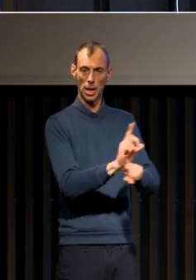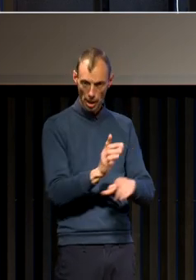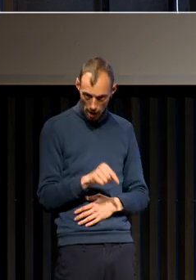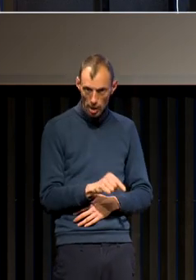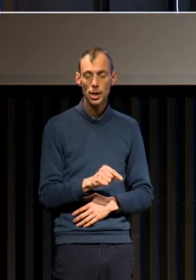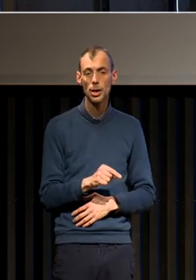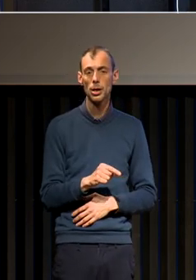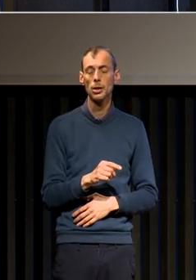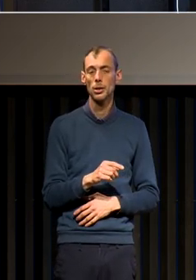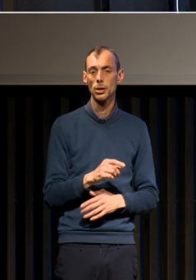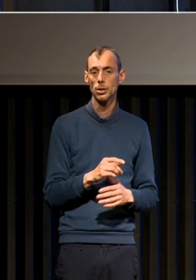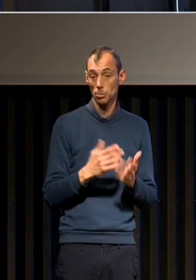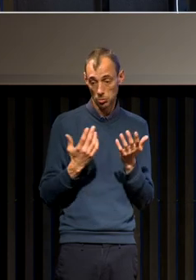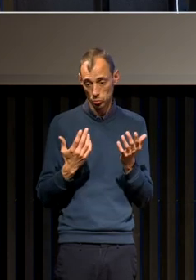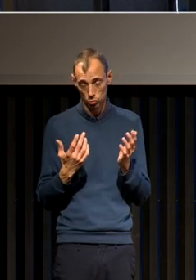été